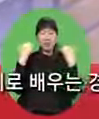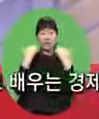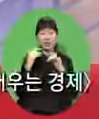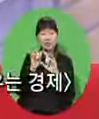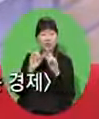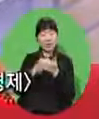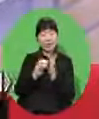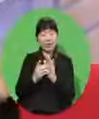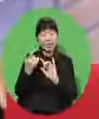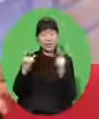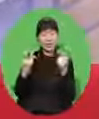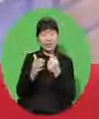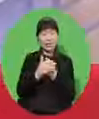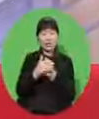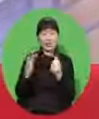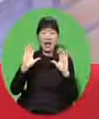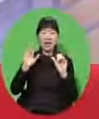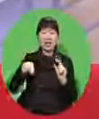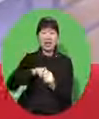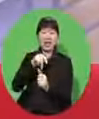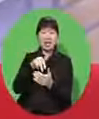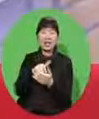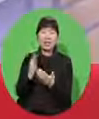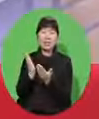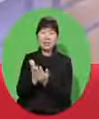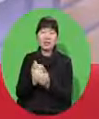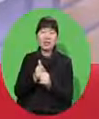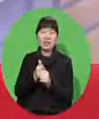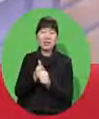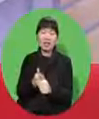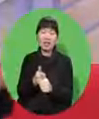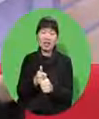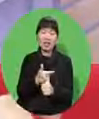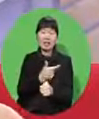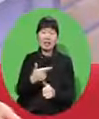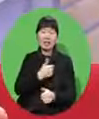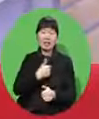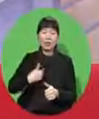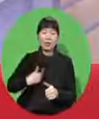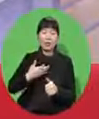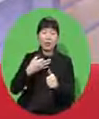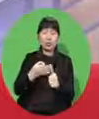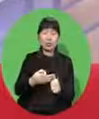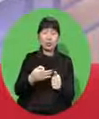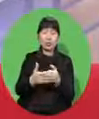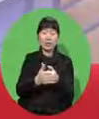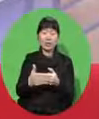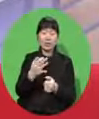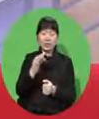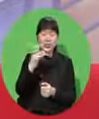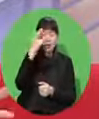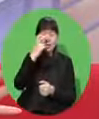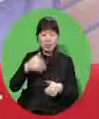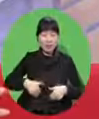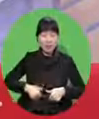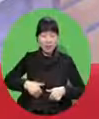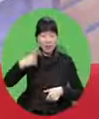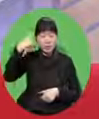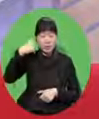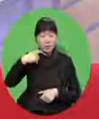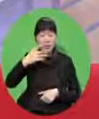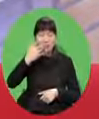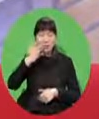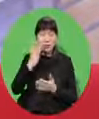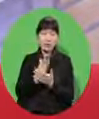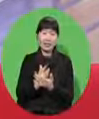때문에 네. 아이들 상황에 맞춰서 주시면 돼요. 근데 한 가지는 너무 넉넉하게 주셔서 아이가 돈을 관리할 필요성을 못 느끼게 한다거나